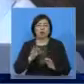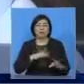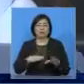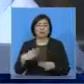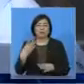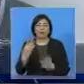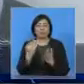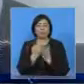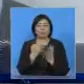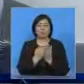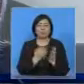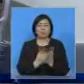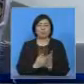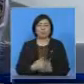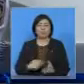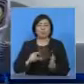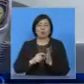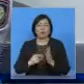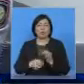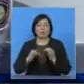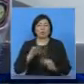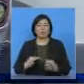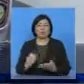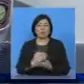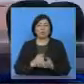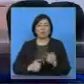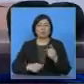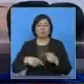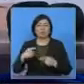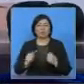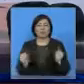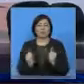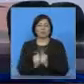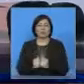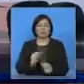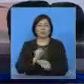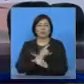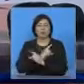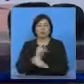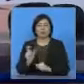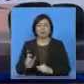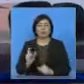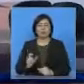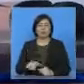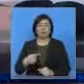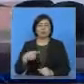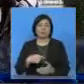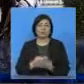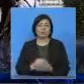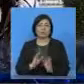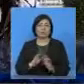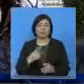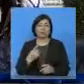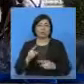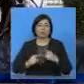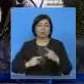4 статьям. У здания суда сегодня собрались родные и близкие убитого молодого человека. Внутрь пустили только